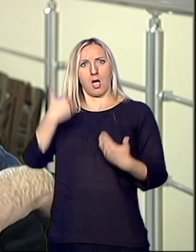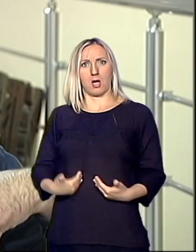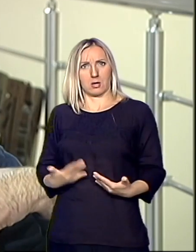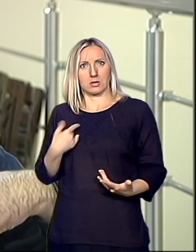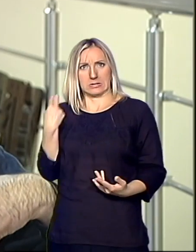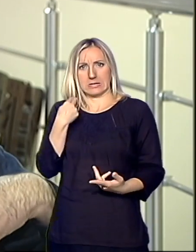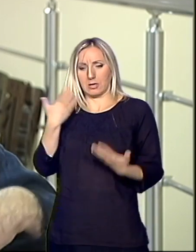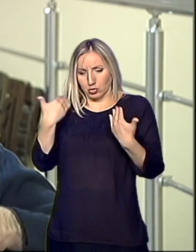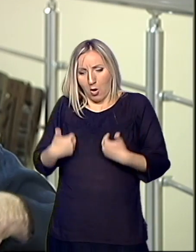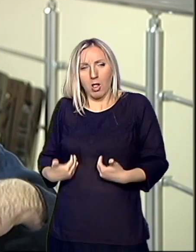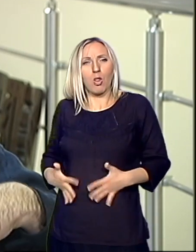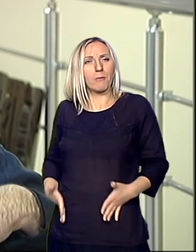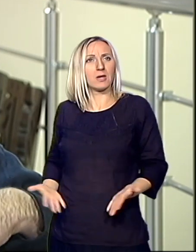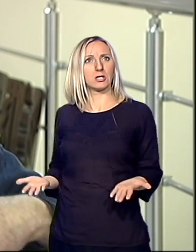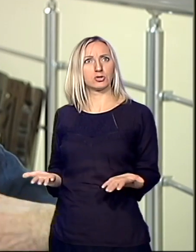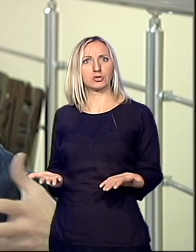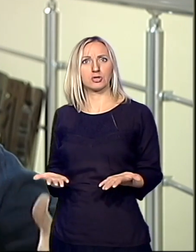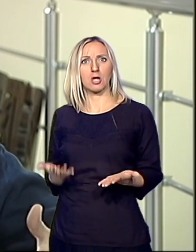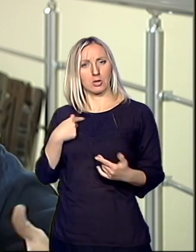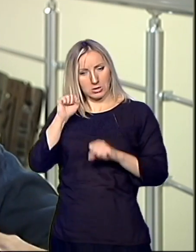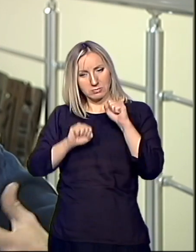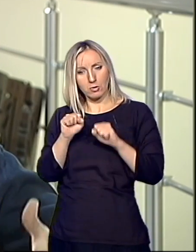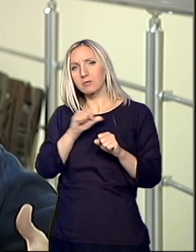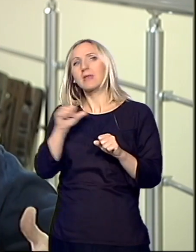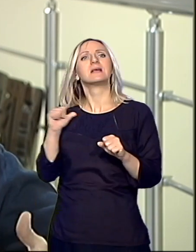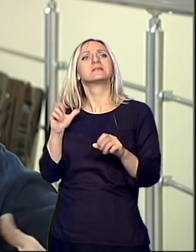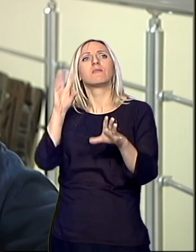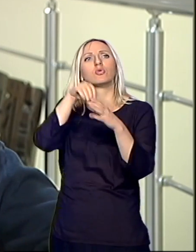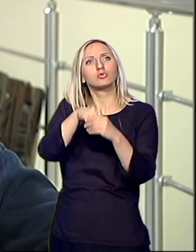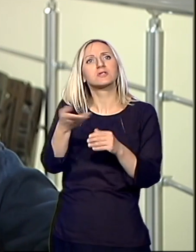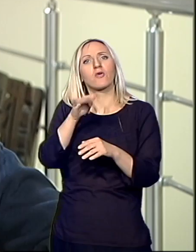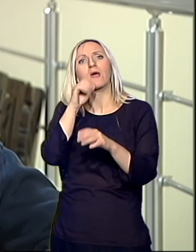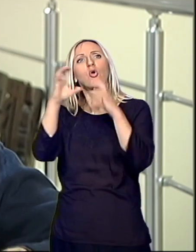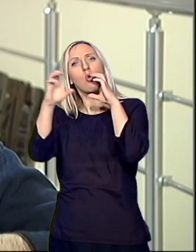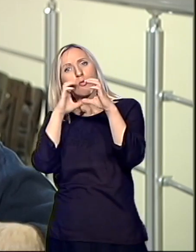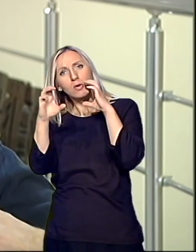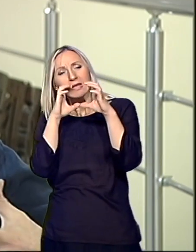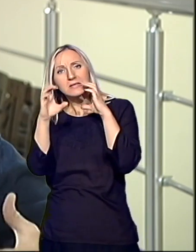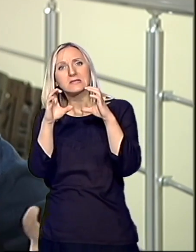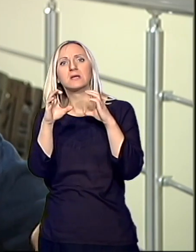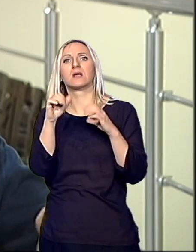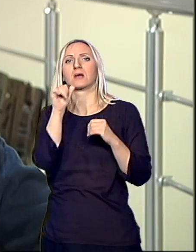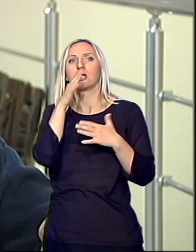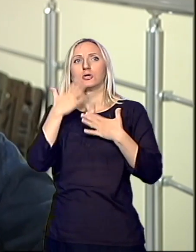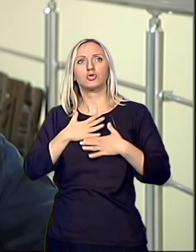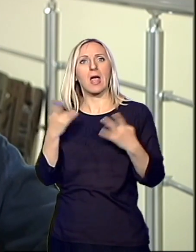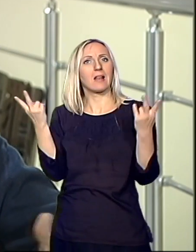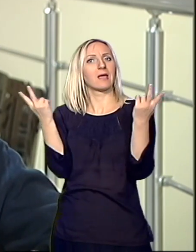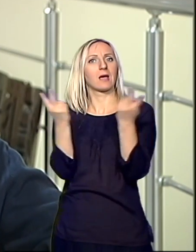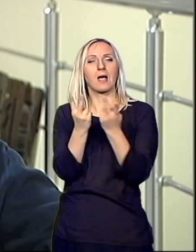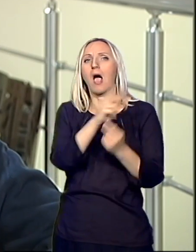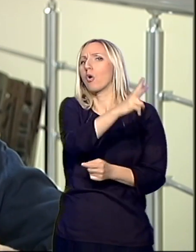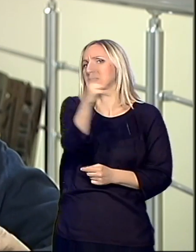ko je sposoban da ne samo učestvuje, već i komunicira i ko želi isto što i svi